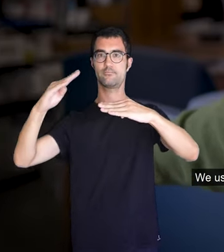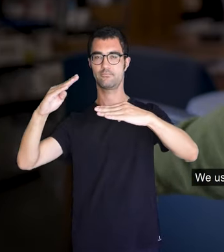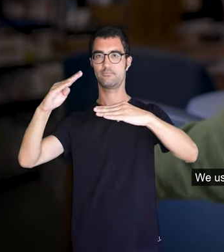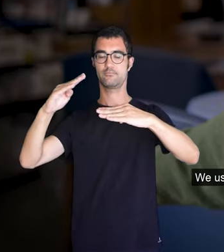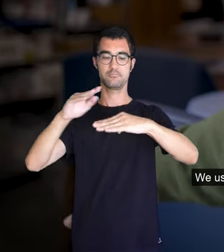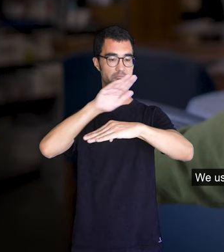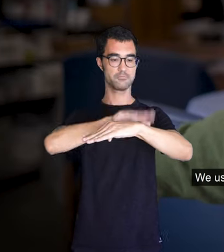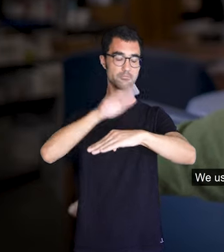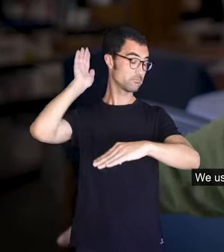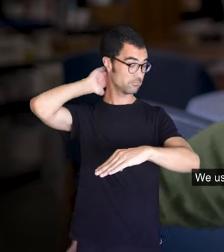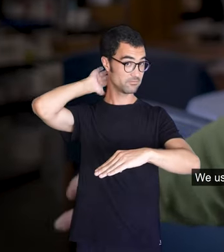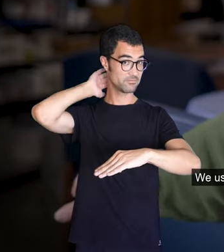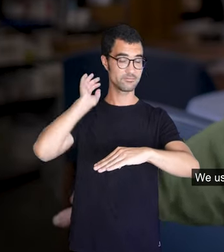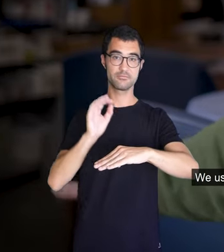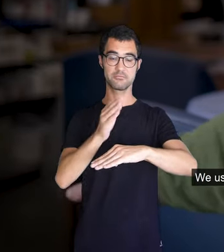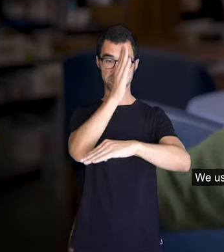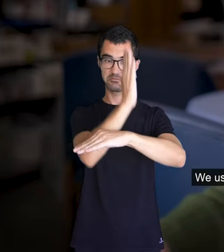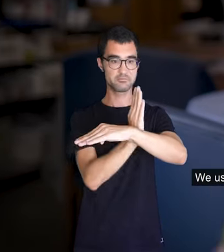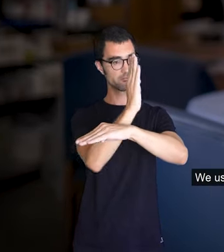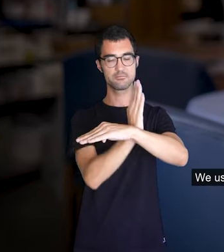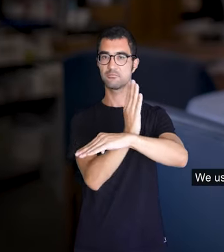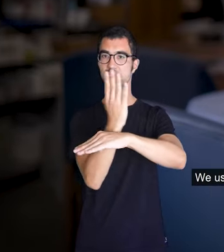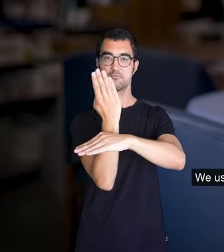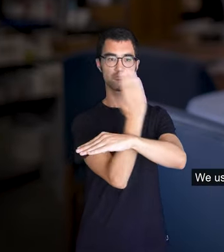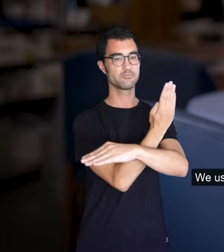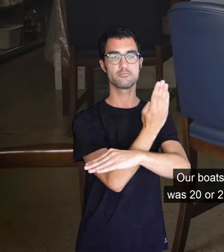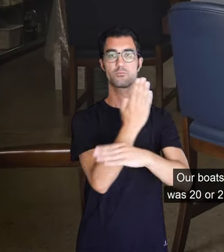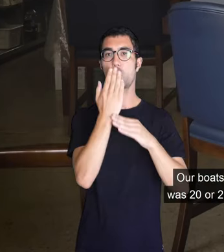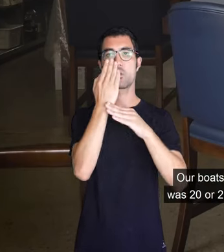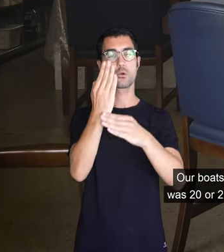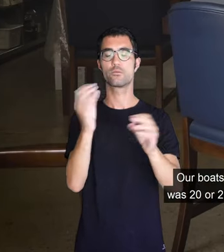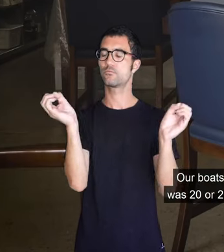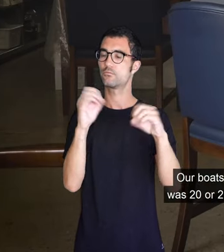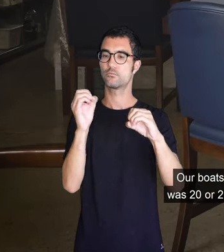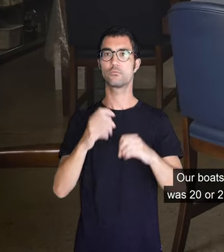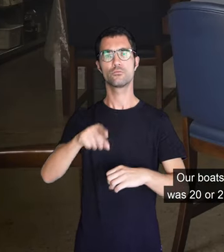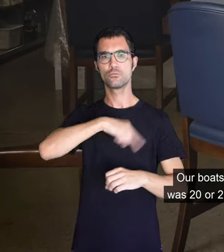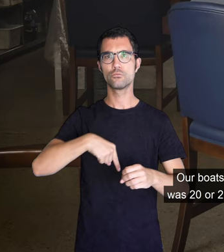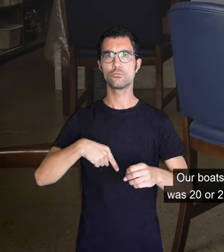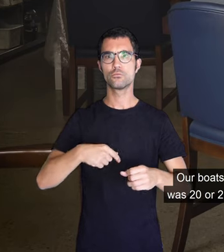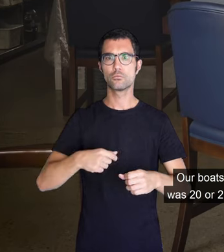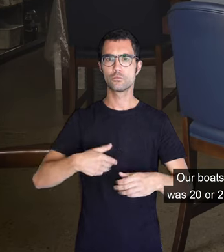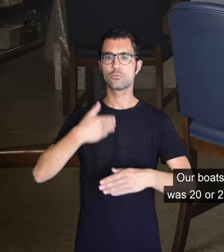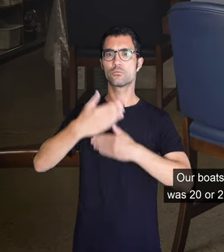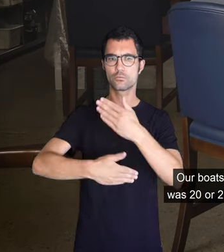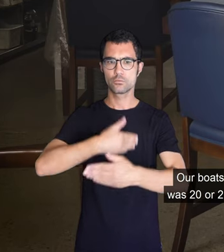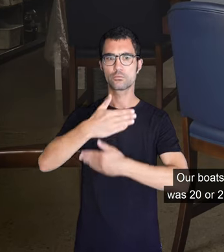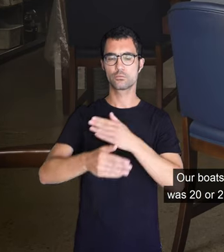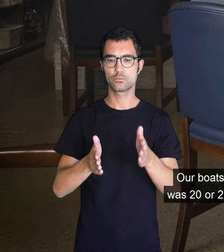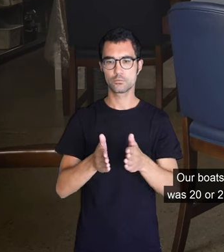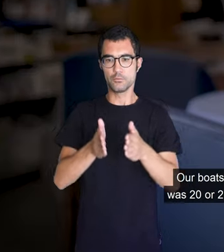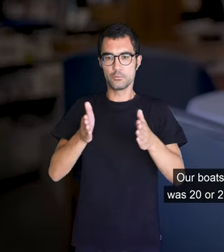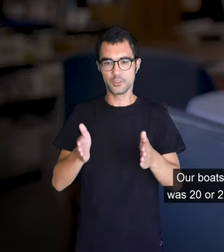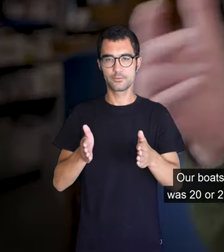ni a darrere, que no sé si la mitjana, ja no me'n record. Sempre augmentàrem. Els niños eren